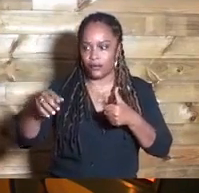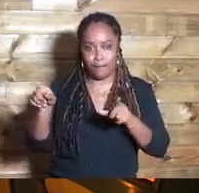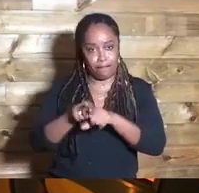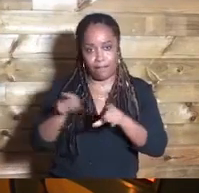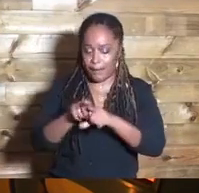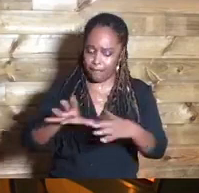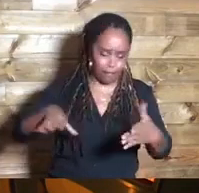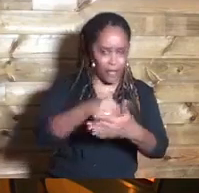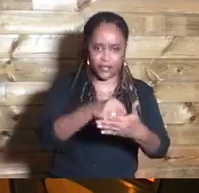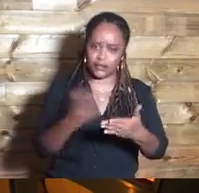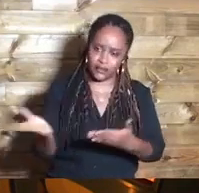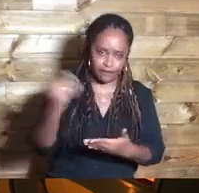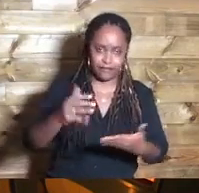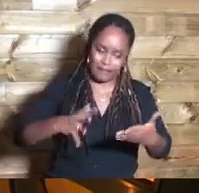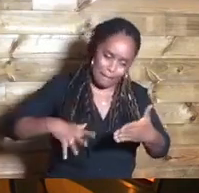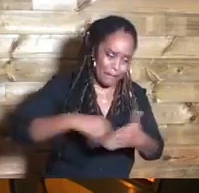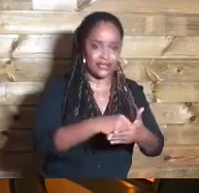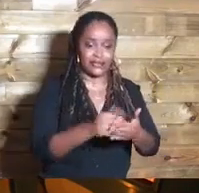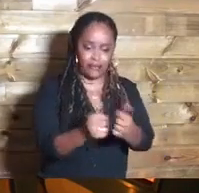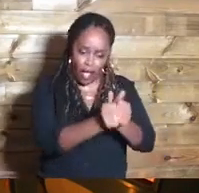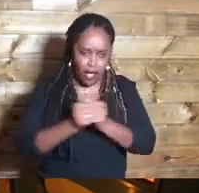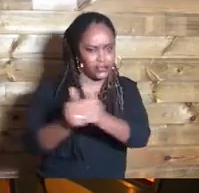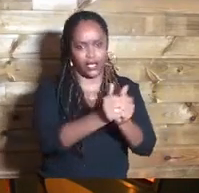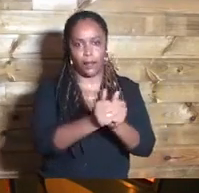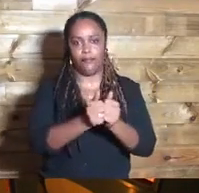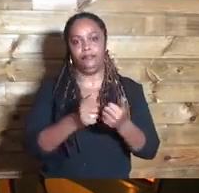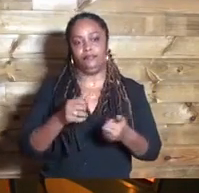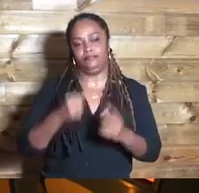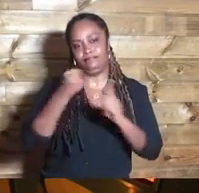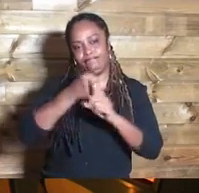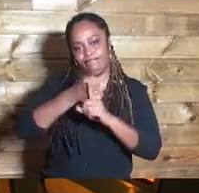là qui tout restant. C'est ensemble nous qui gagnons.